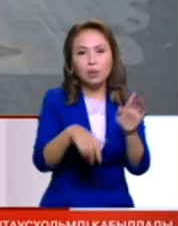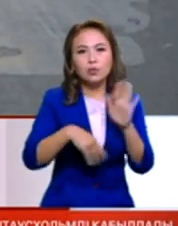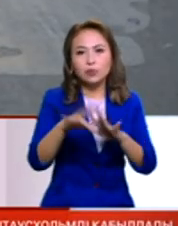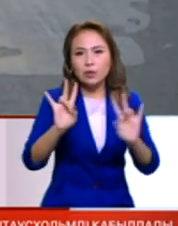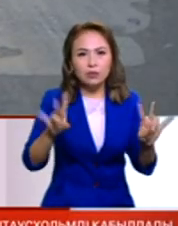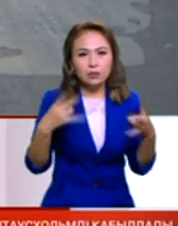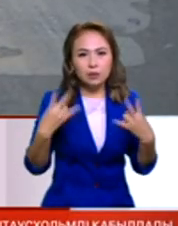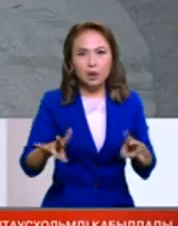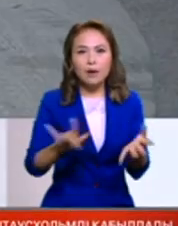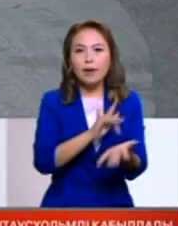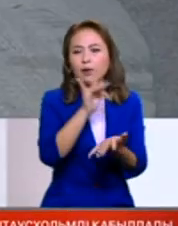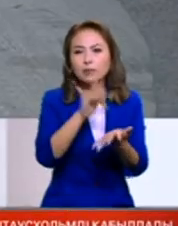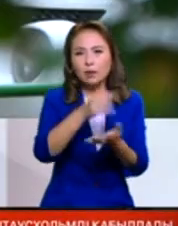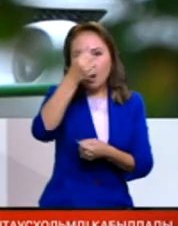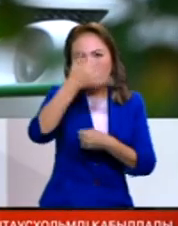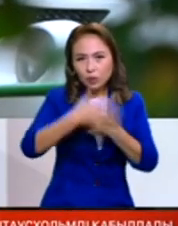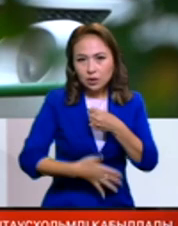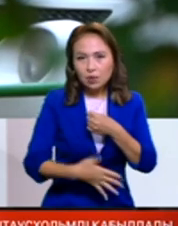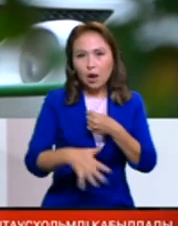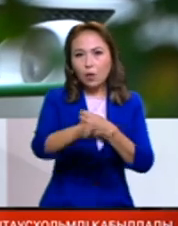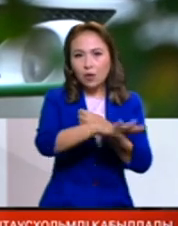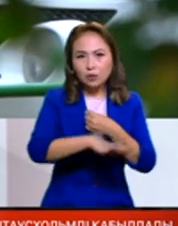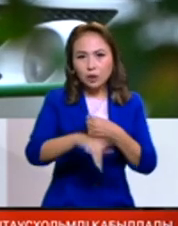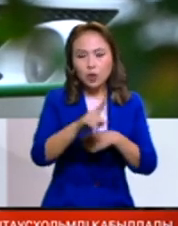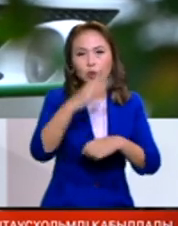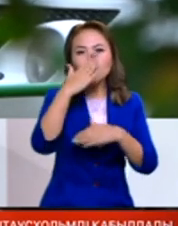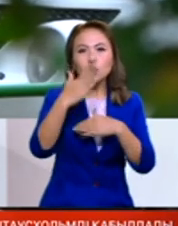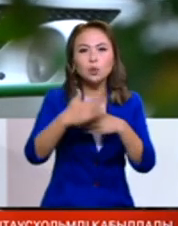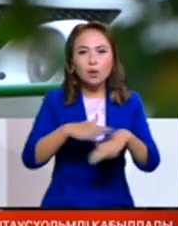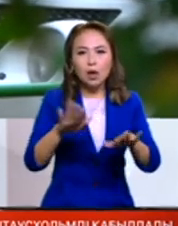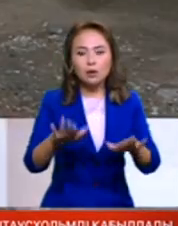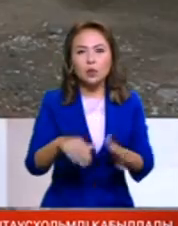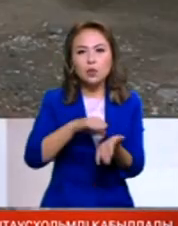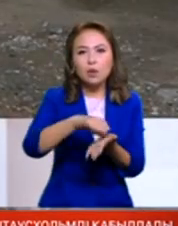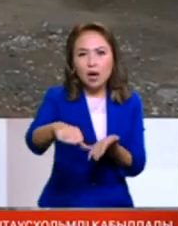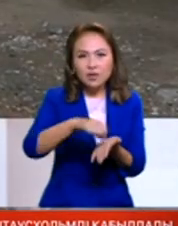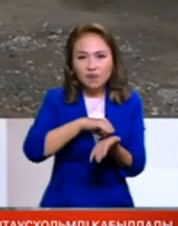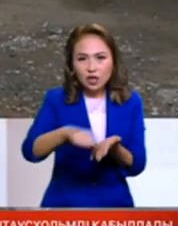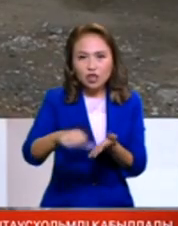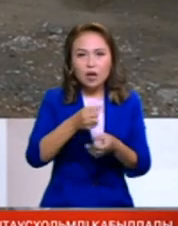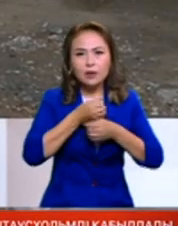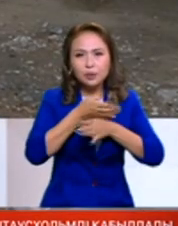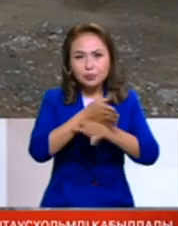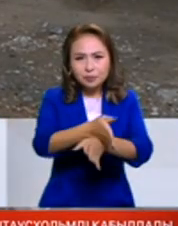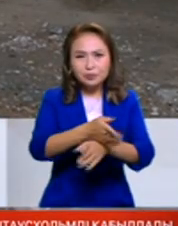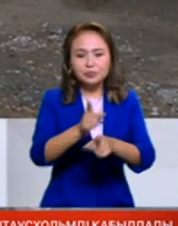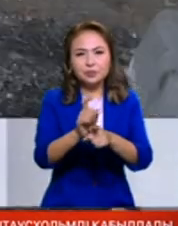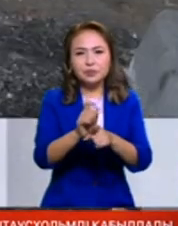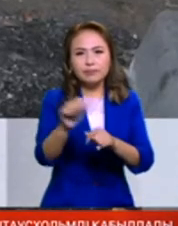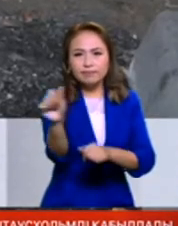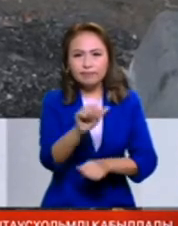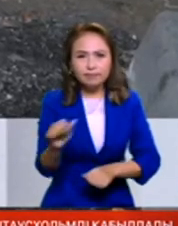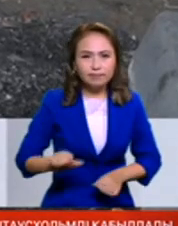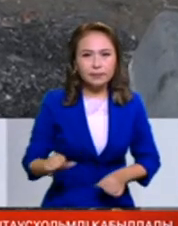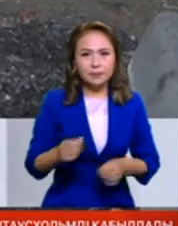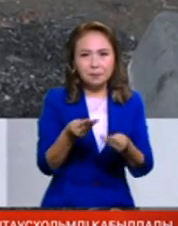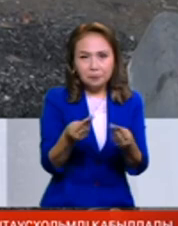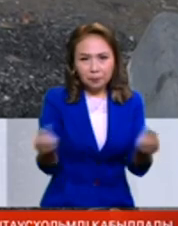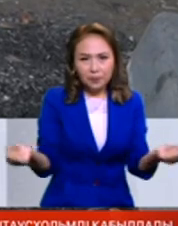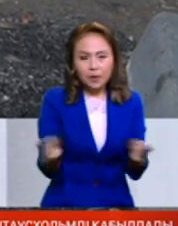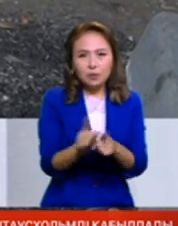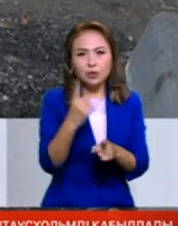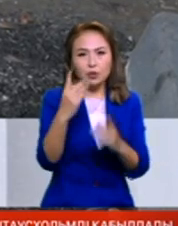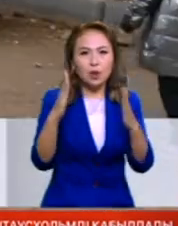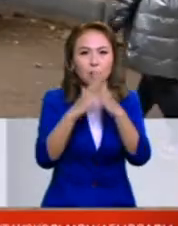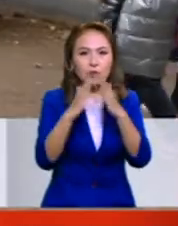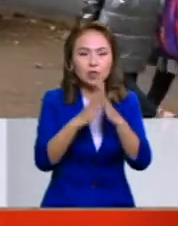болмағаны жақсы еді дейді. Бұл қаланың қақ ортасындағы аулалардың бірі. Жуырда ғана төселген асфальт жарылып, кейбір жерлері езіліп кеткен.